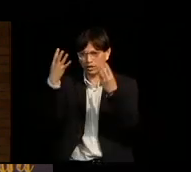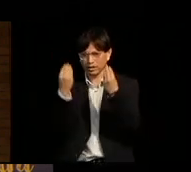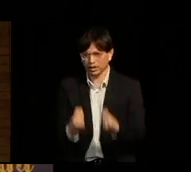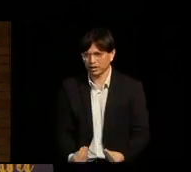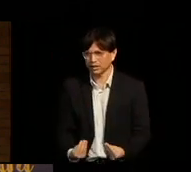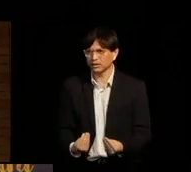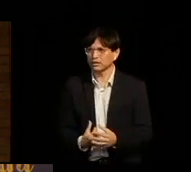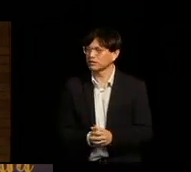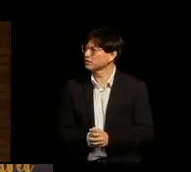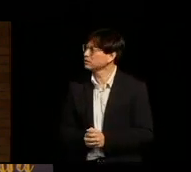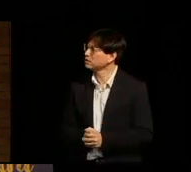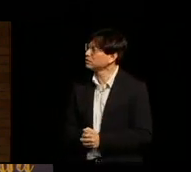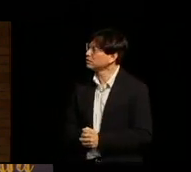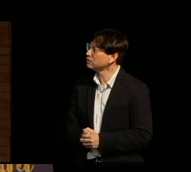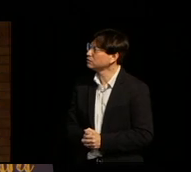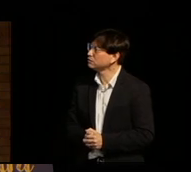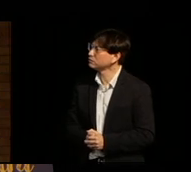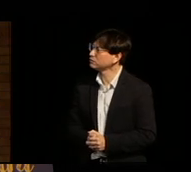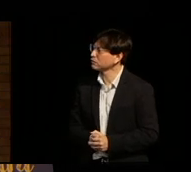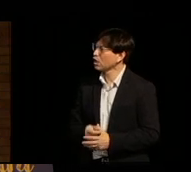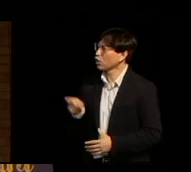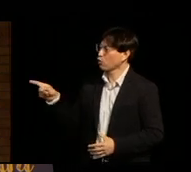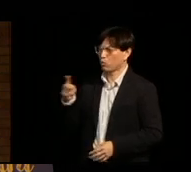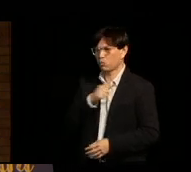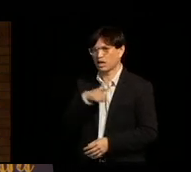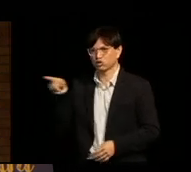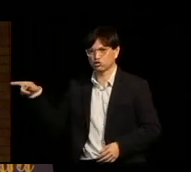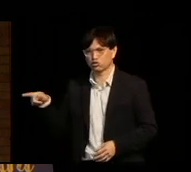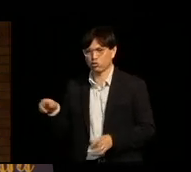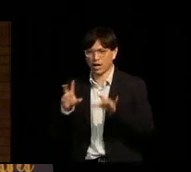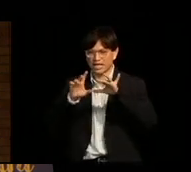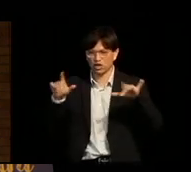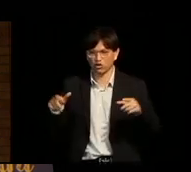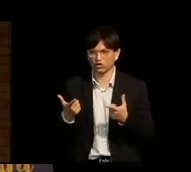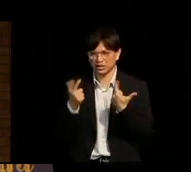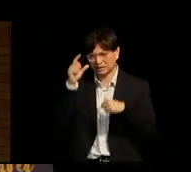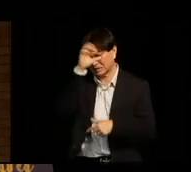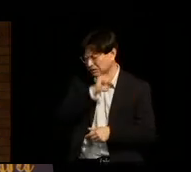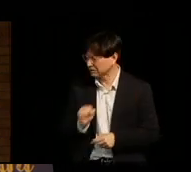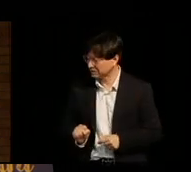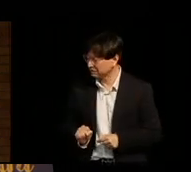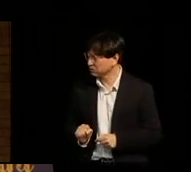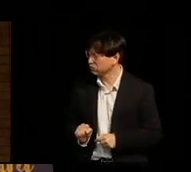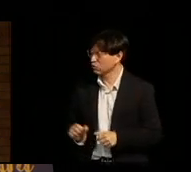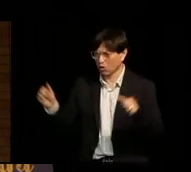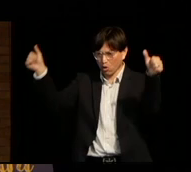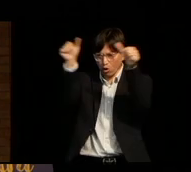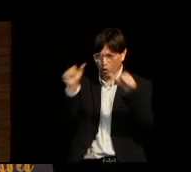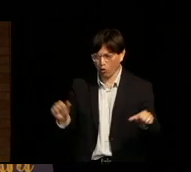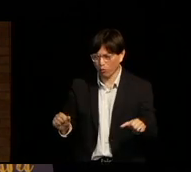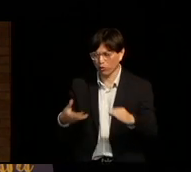quelli che con cui per colpa mia perché non sono tecnologico quindi non sono riuscito a far funzionare bene